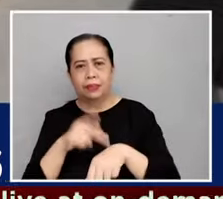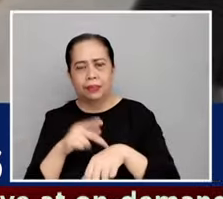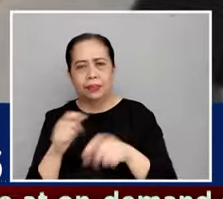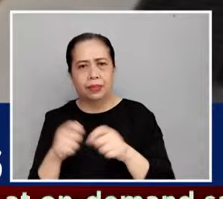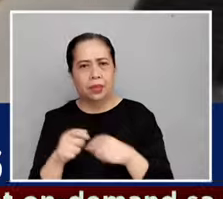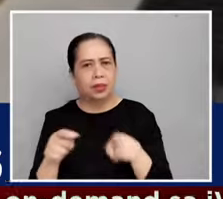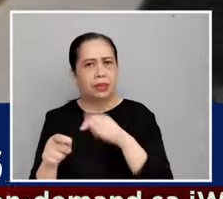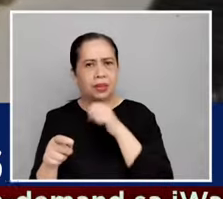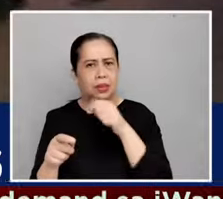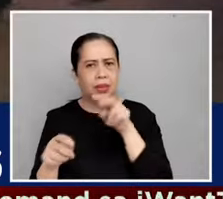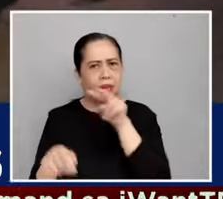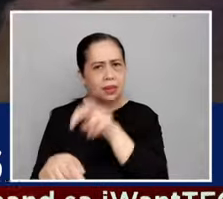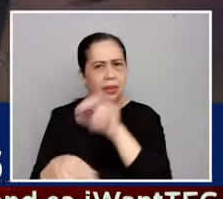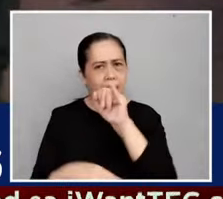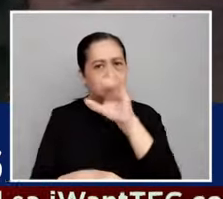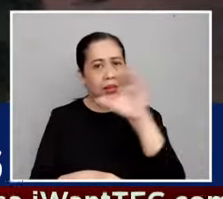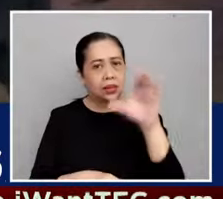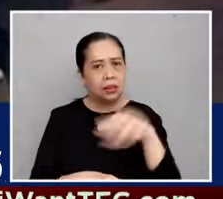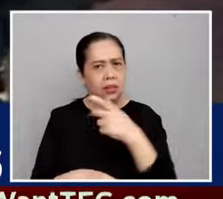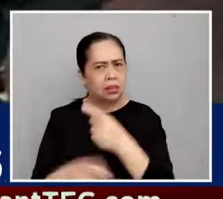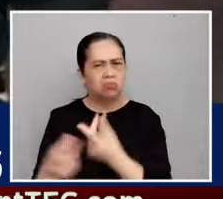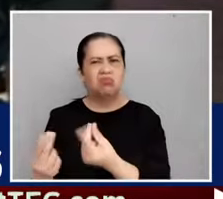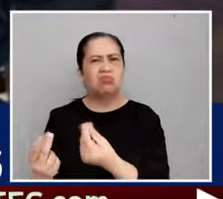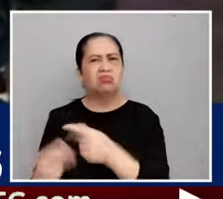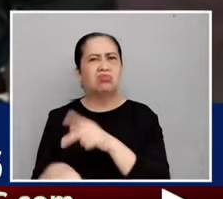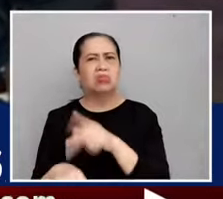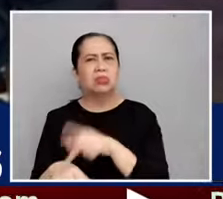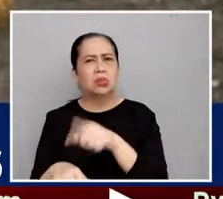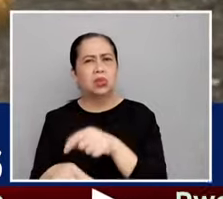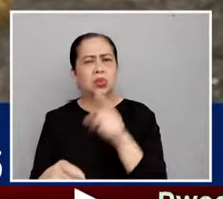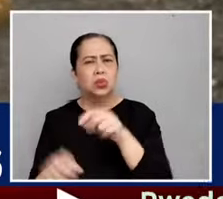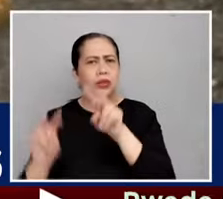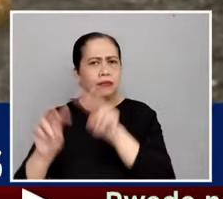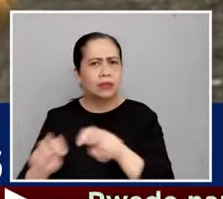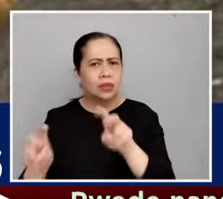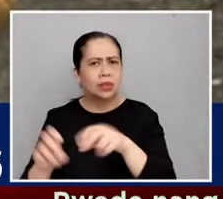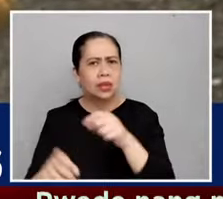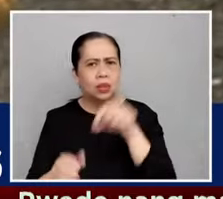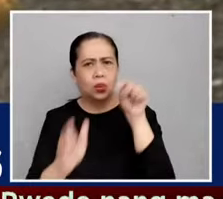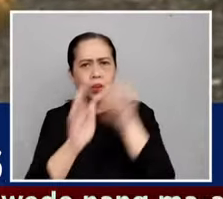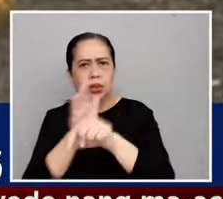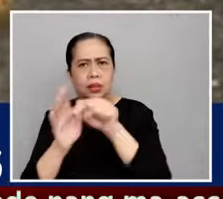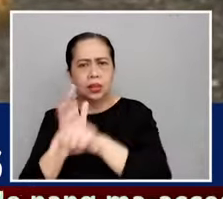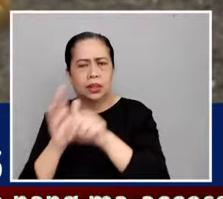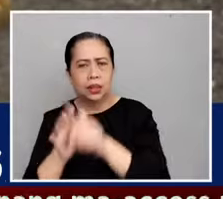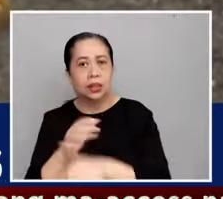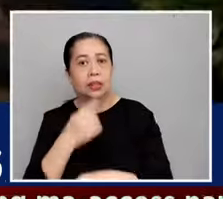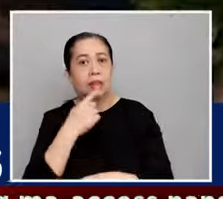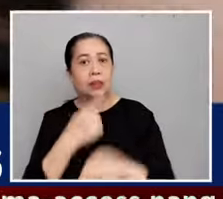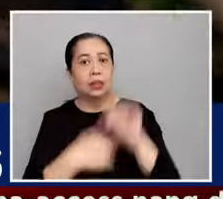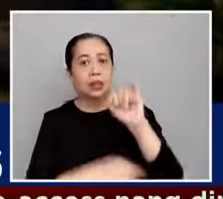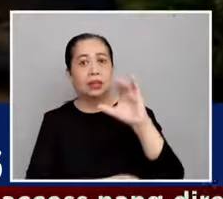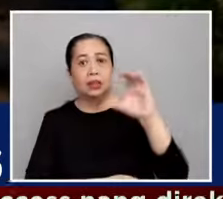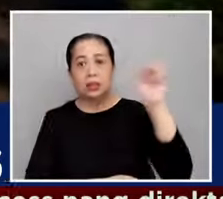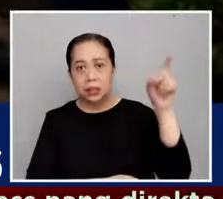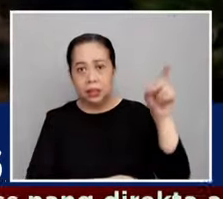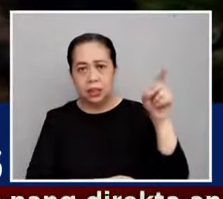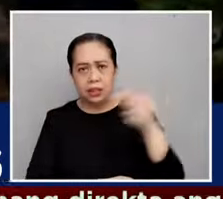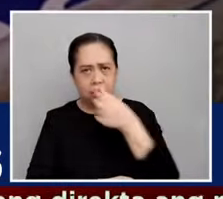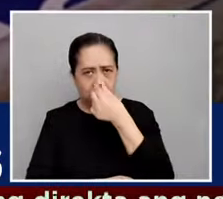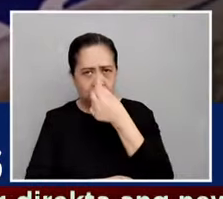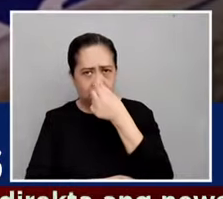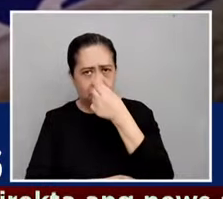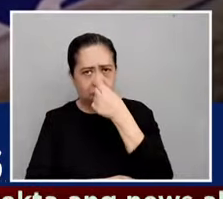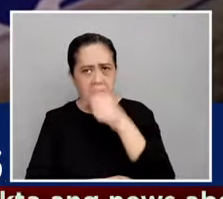umano nakikita ng ICC ang mga hakbang ng bansa para maimbestigahan ang mga patayan. Sabi kasi ng ICC, kakapiranggot lang